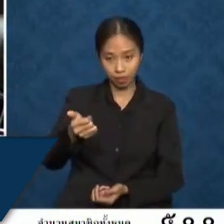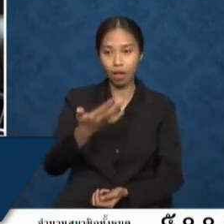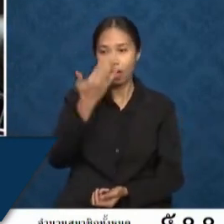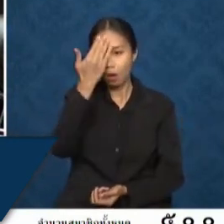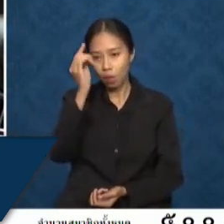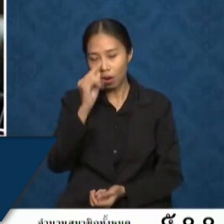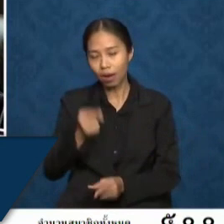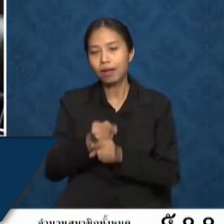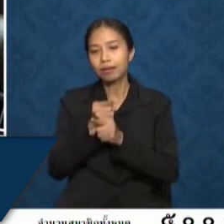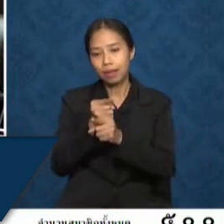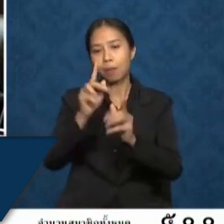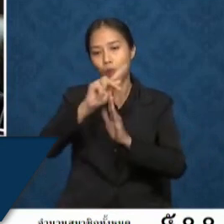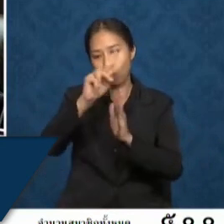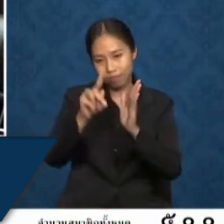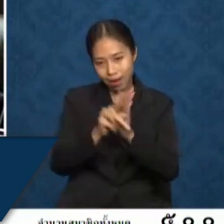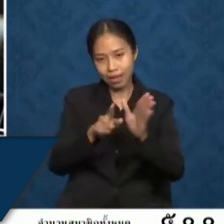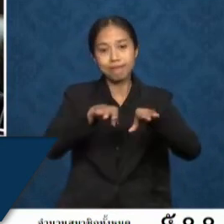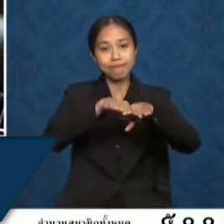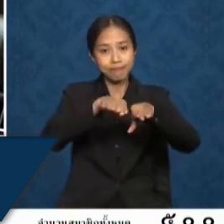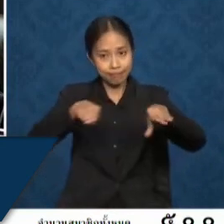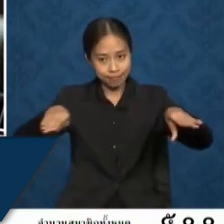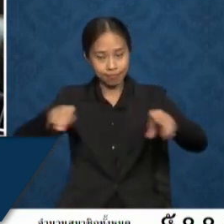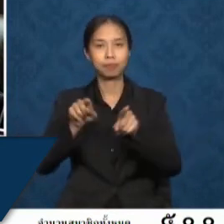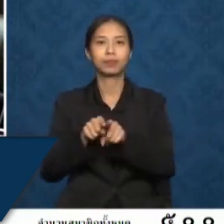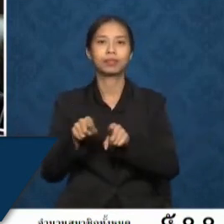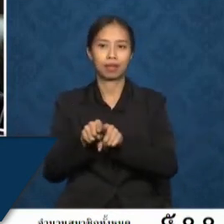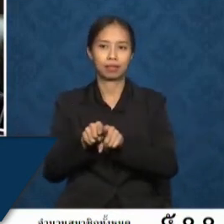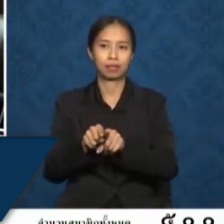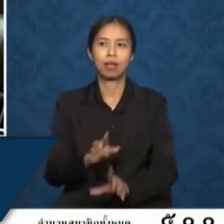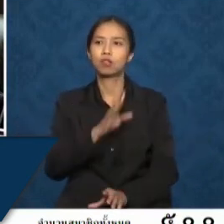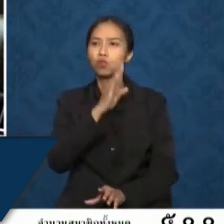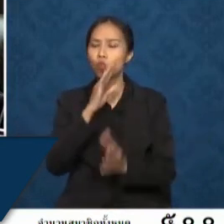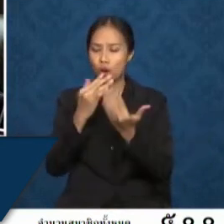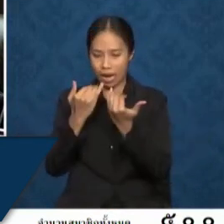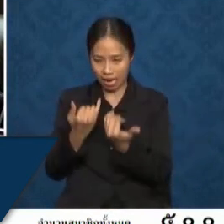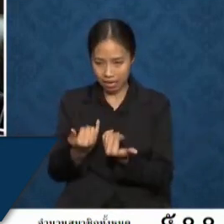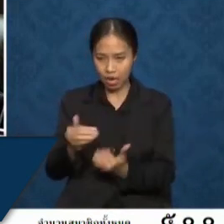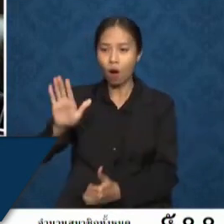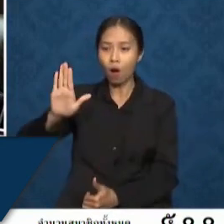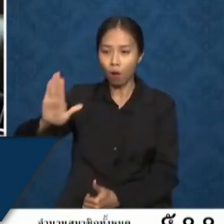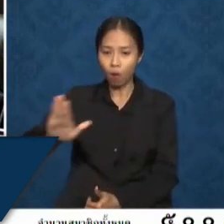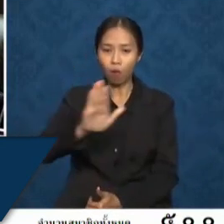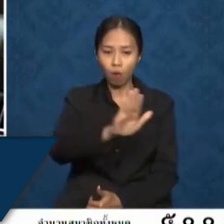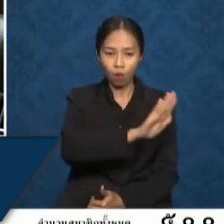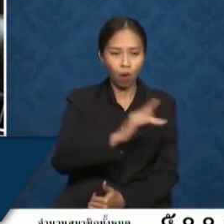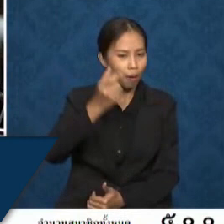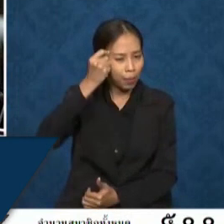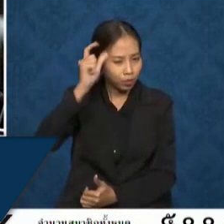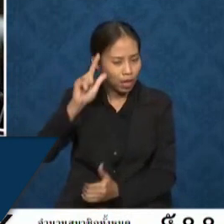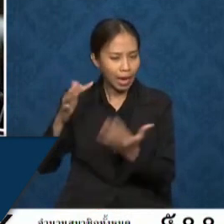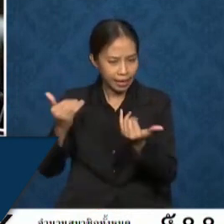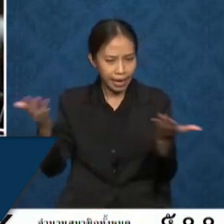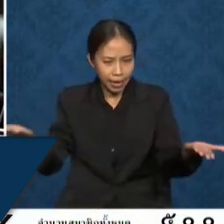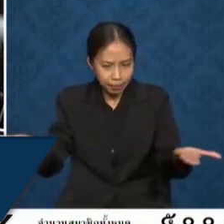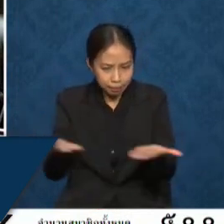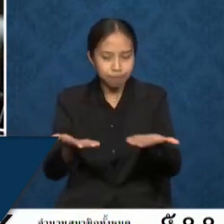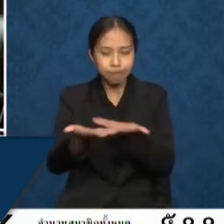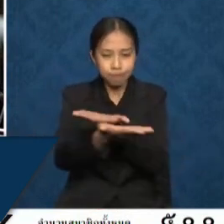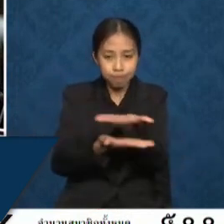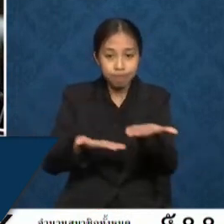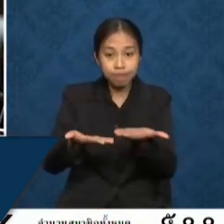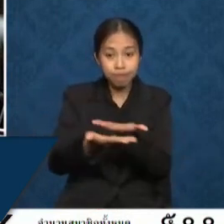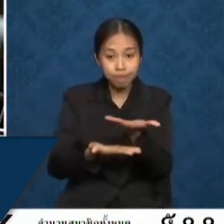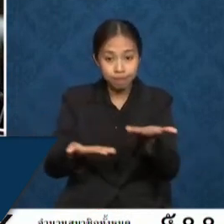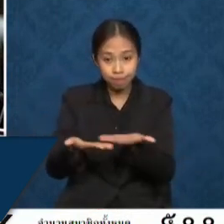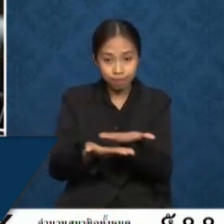ความยติถมต่อหน้ากดหมายเดียวกันหากเราลช่องวาง ระว่างคามไมเข้าใจกขแต่ละฝ่ายจะทำใหสังคมนเป็นพืนที่ปfedภายในการ